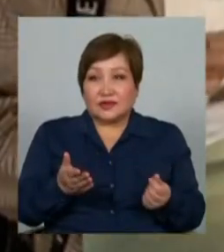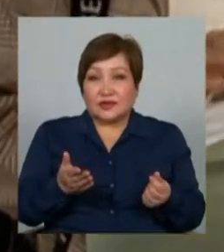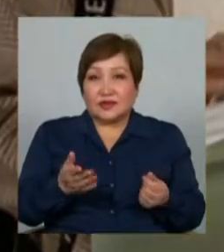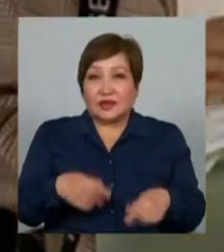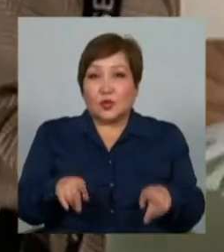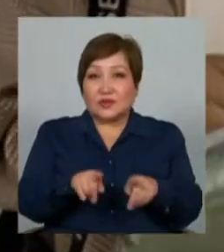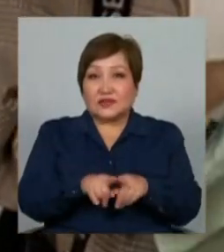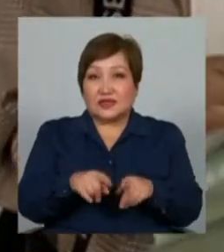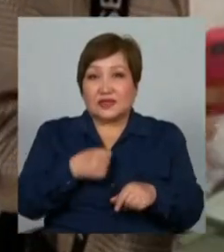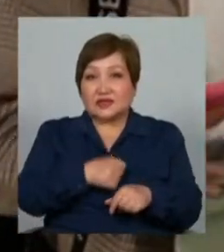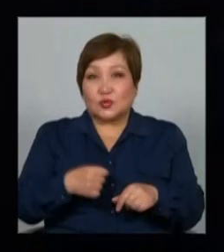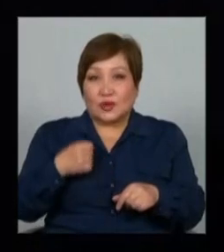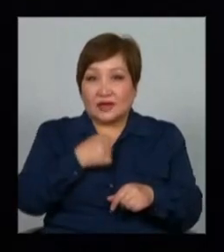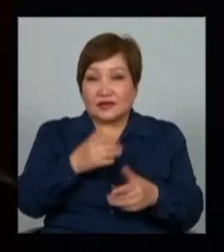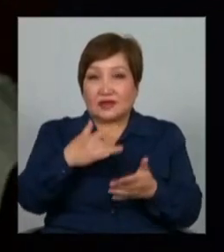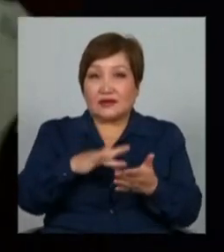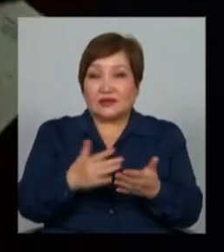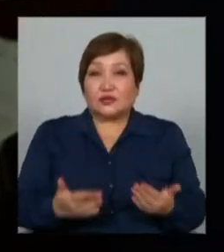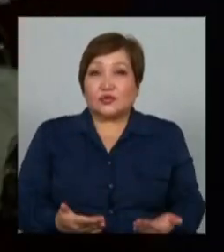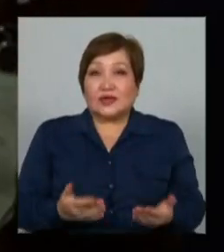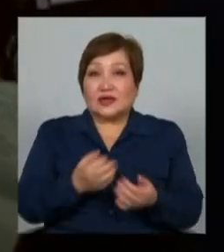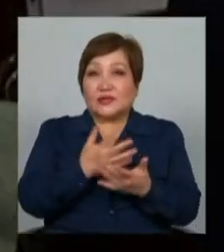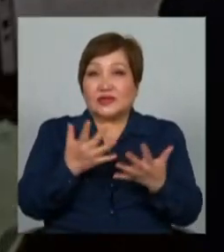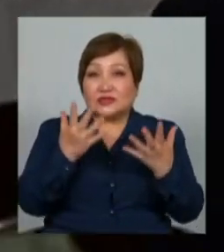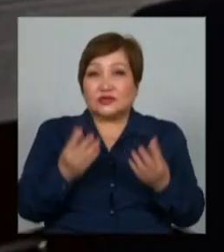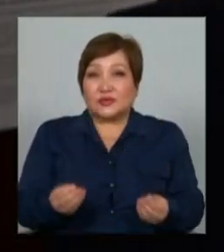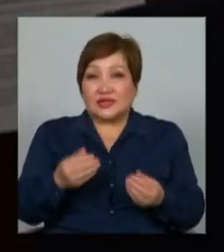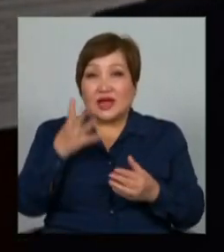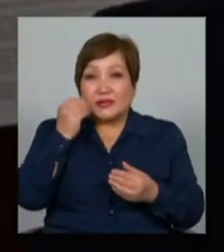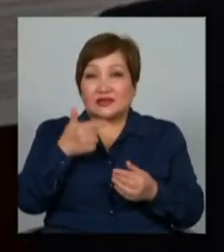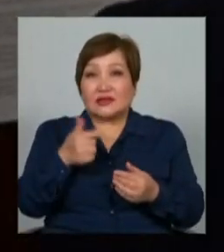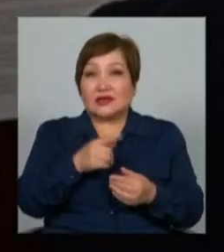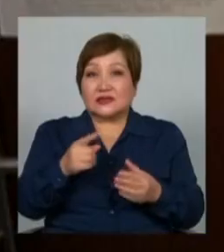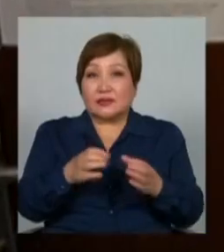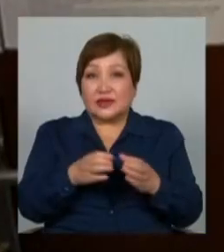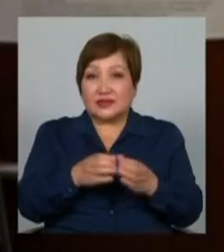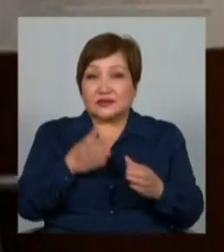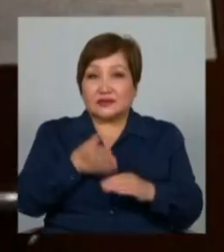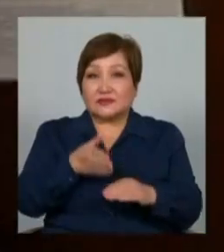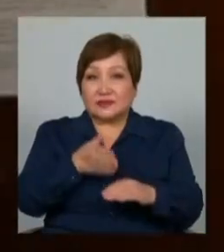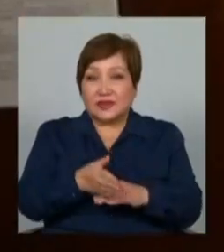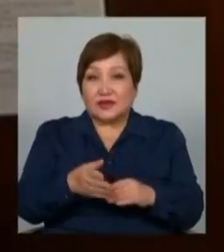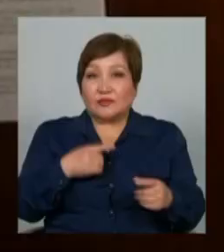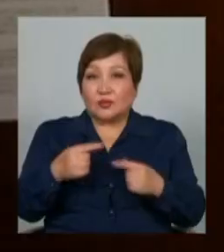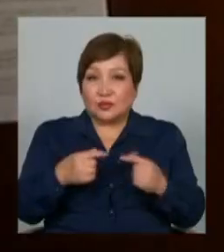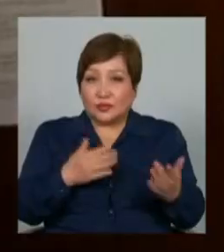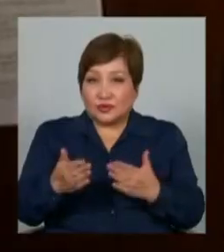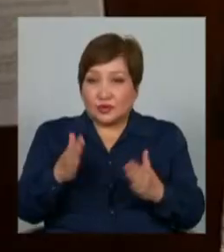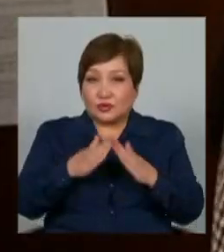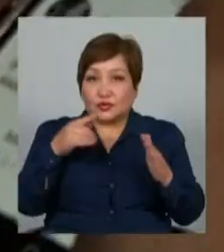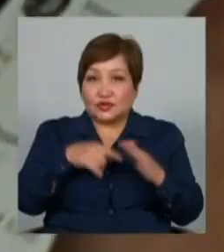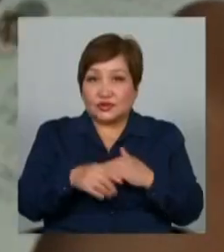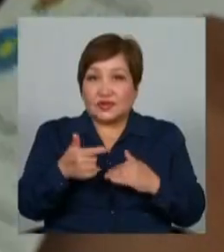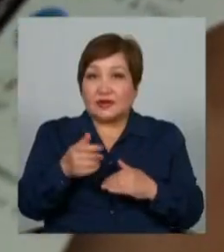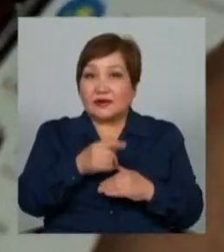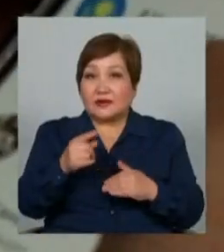Осылай деп ашуға болыққан қала тұрғындары бірнеше күннен бері Алматы газ компаниясының табалдырғын тоздырып әлек. Үйімізде көгілдір отын жоқ деп шырылдаған